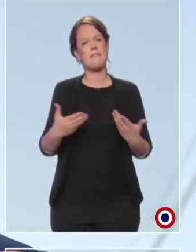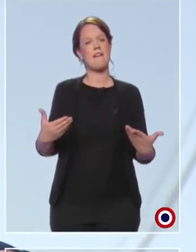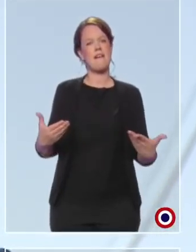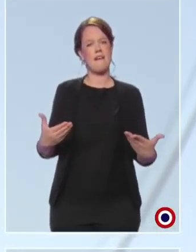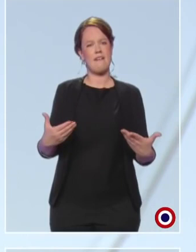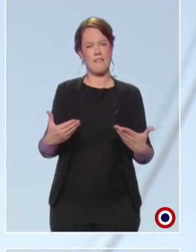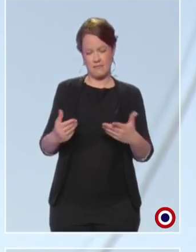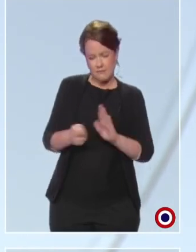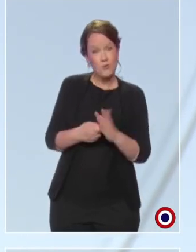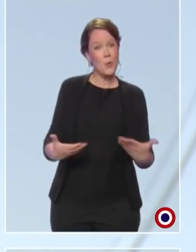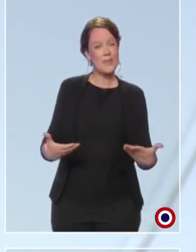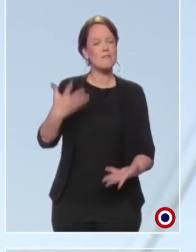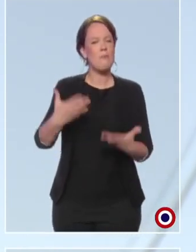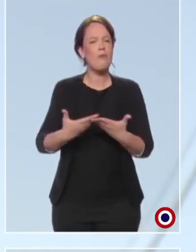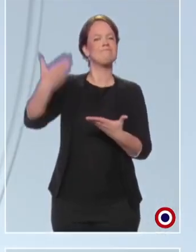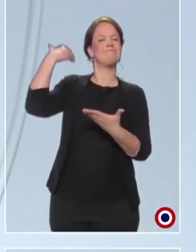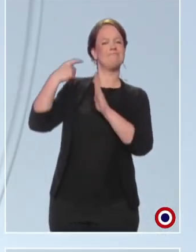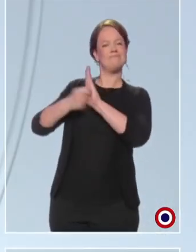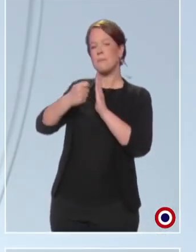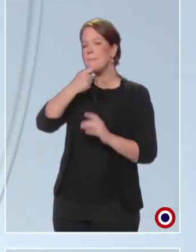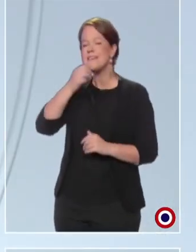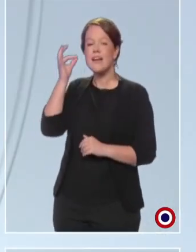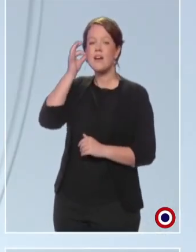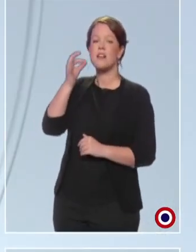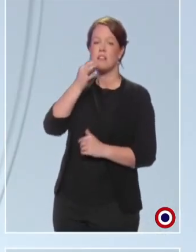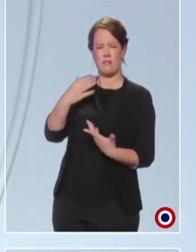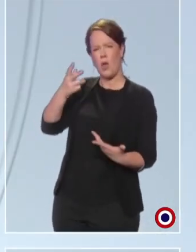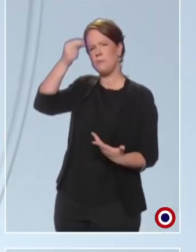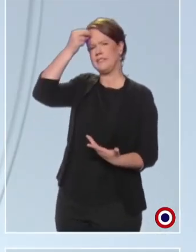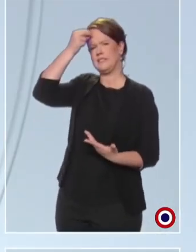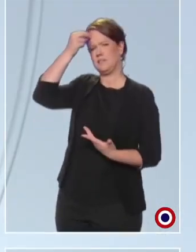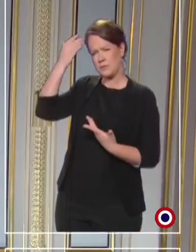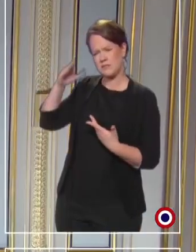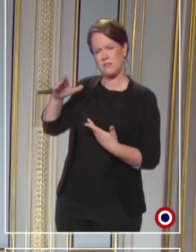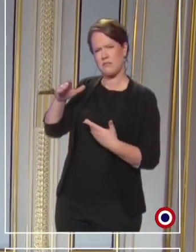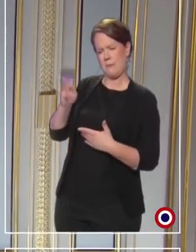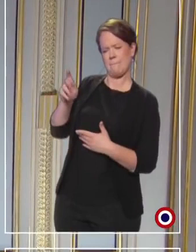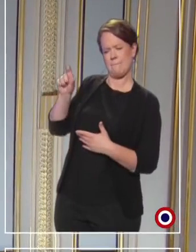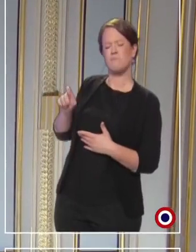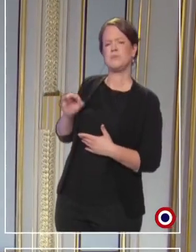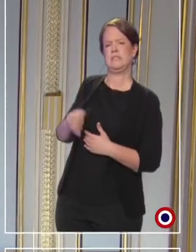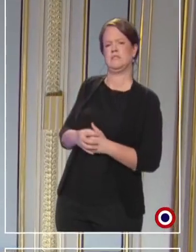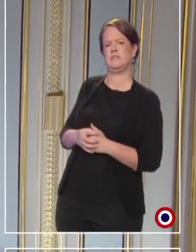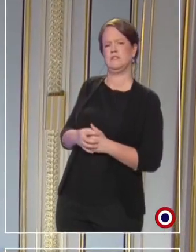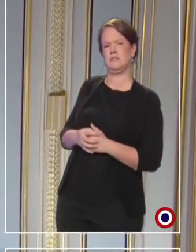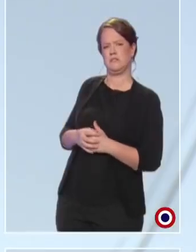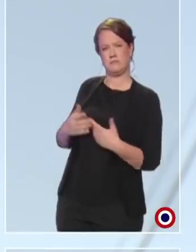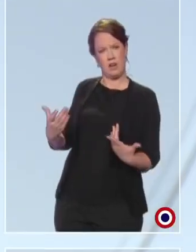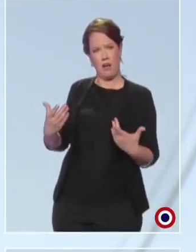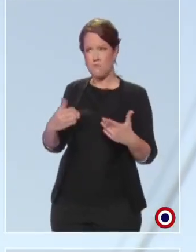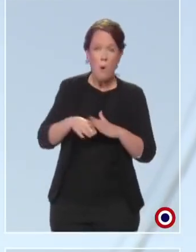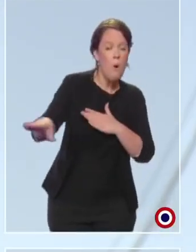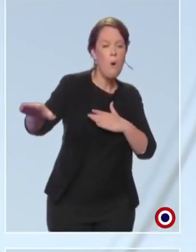ce qu'on a fait en mars avril c'est que nous avons appris on sait comment ils fonctionnent et virus n'a pas décollé à ce point donc nous n'avons pas perdu le